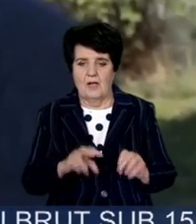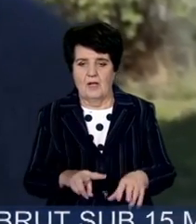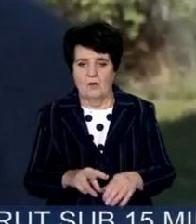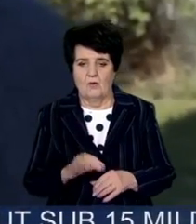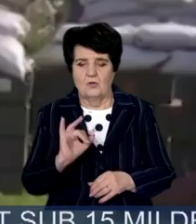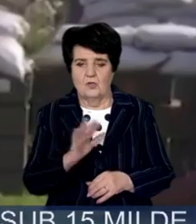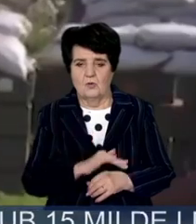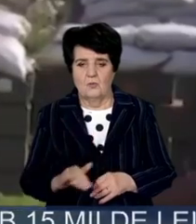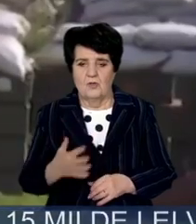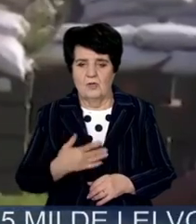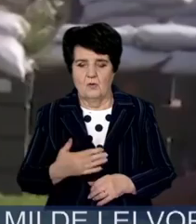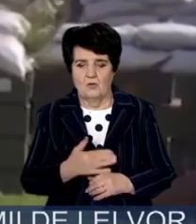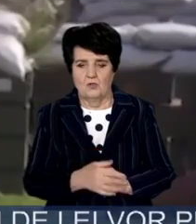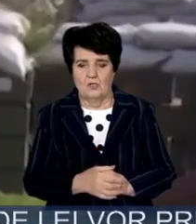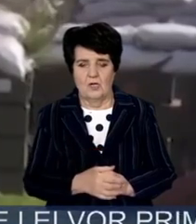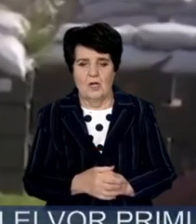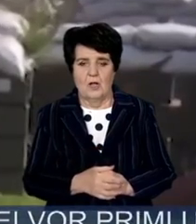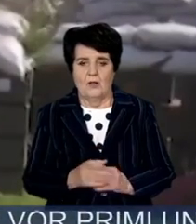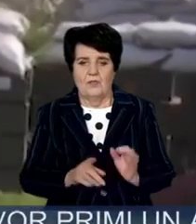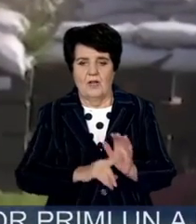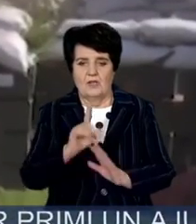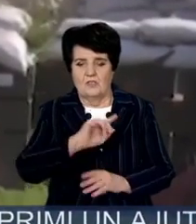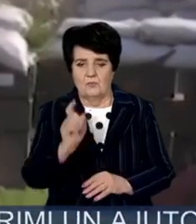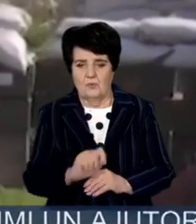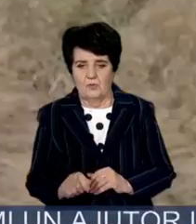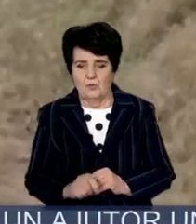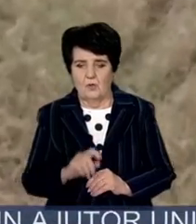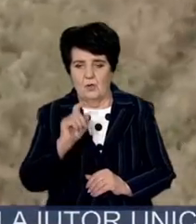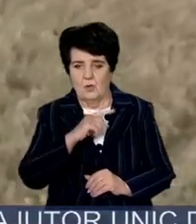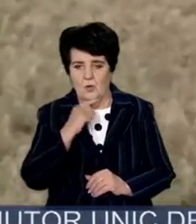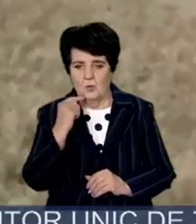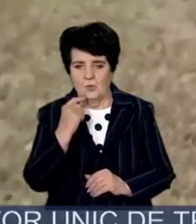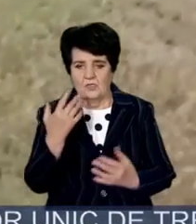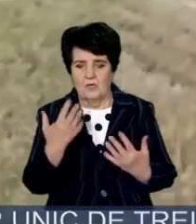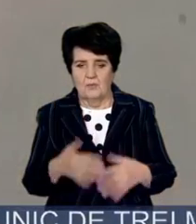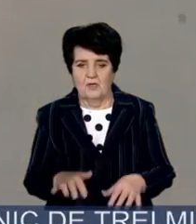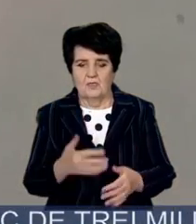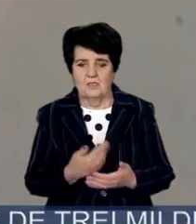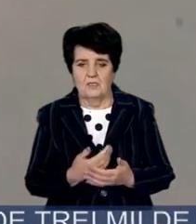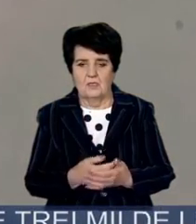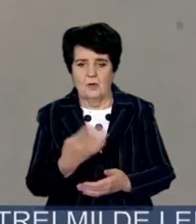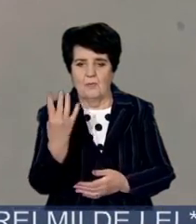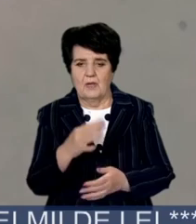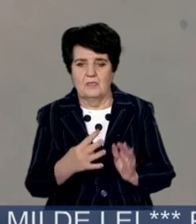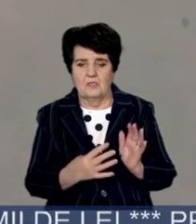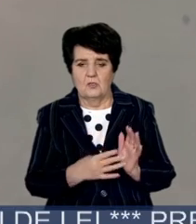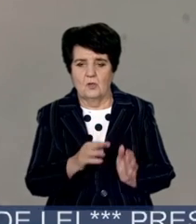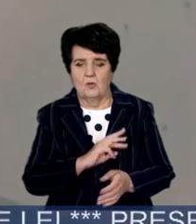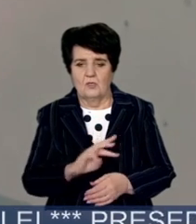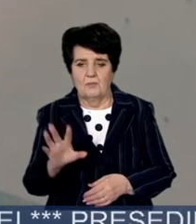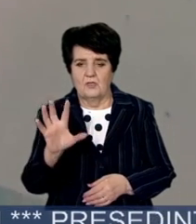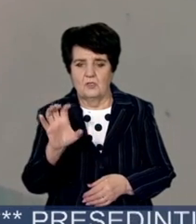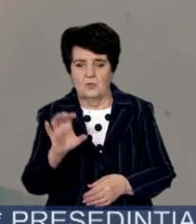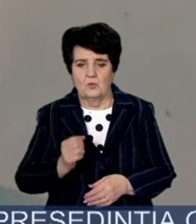și copiii noștri. De la începutul invaziei în Ucraina, Rusia a pierdut aproximativ 49.500